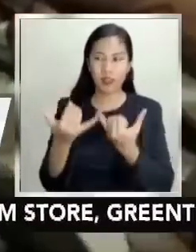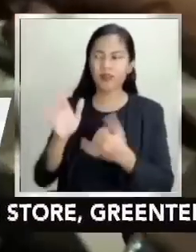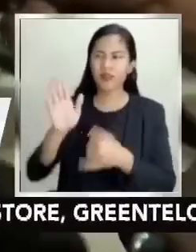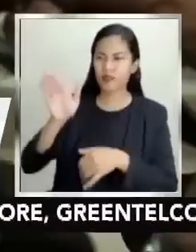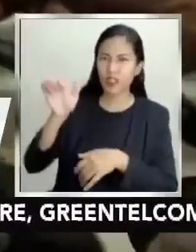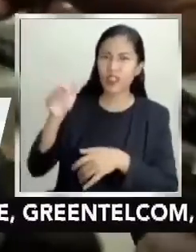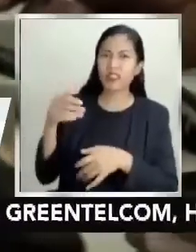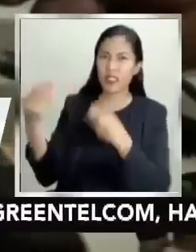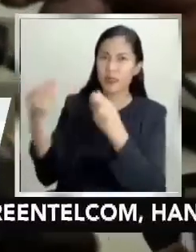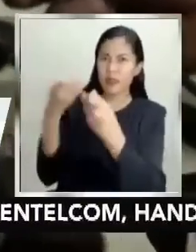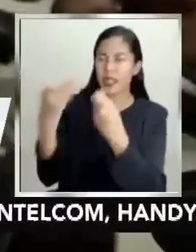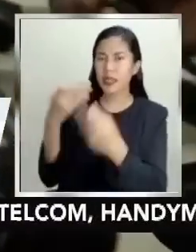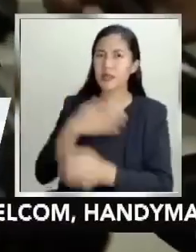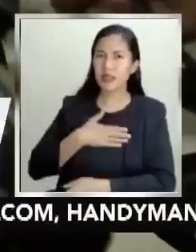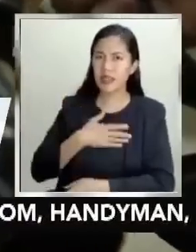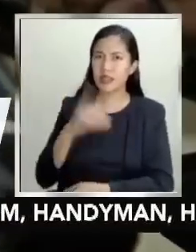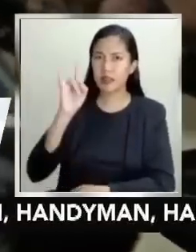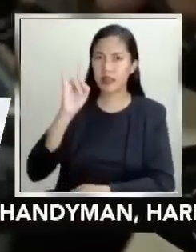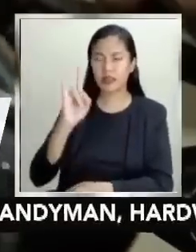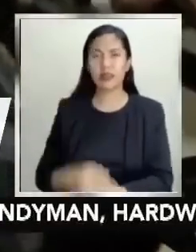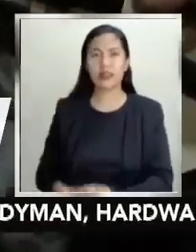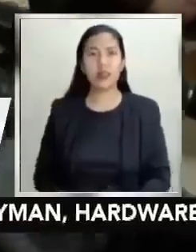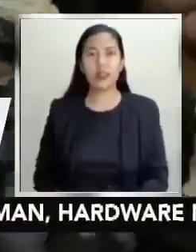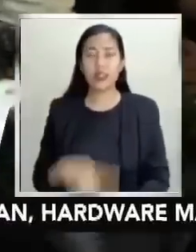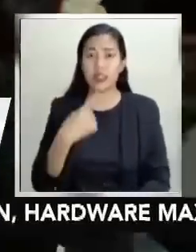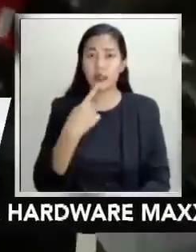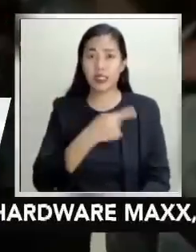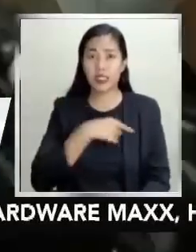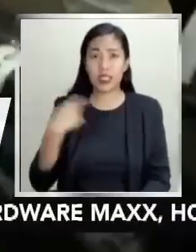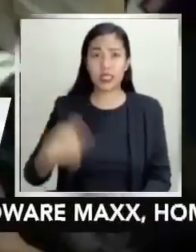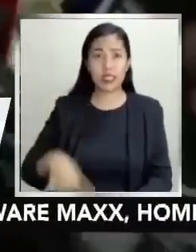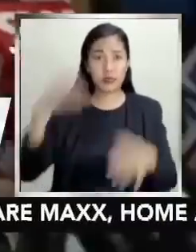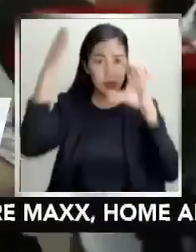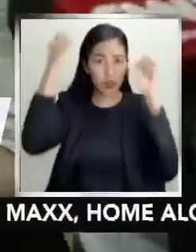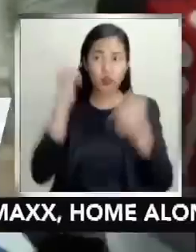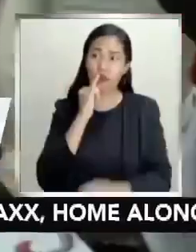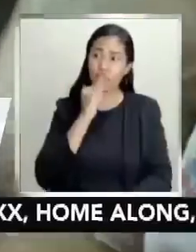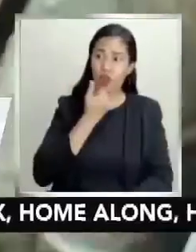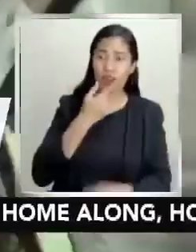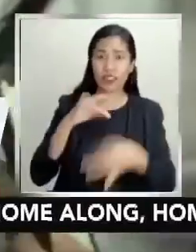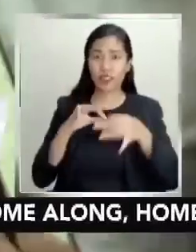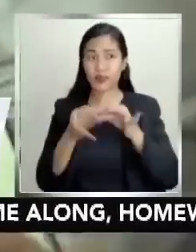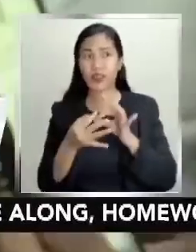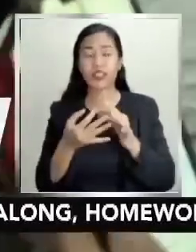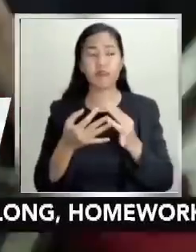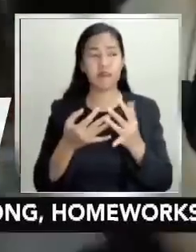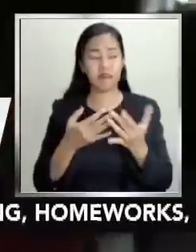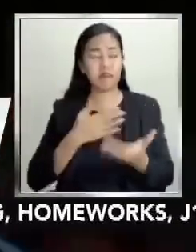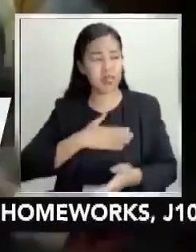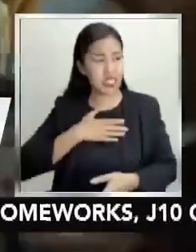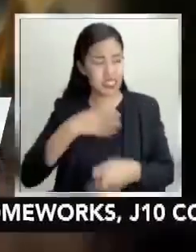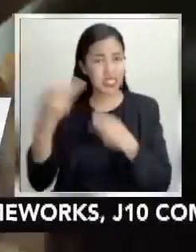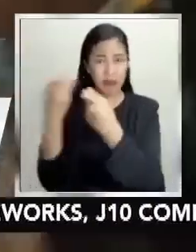Chinese embassy said that you were misquoted last Friday. Would you like to please clarify?